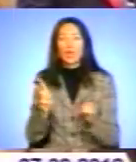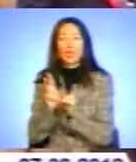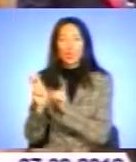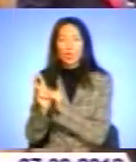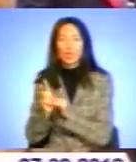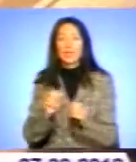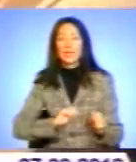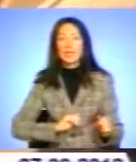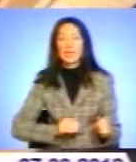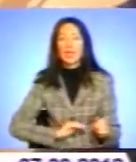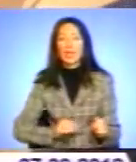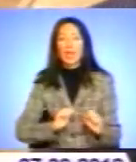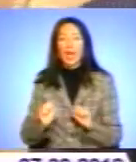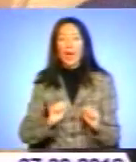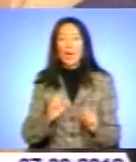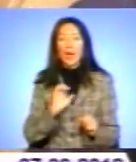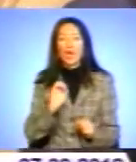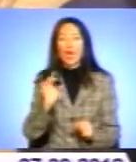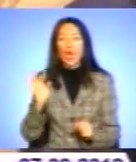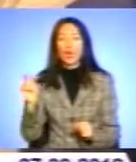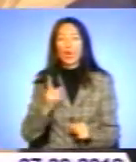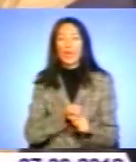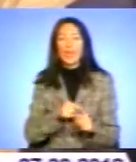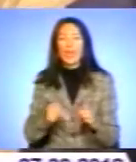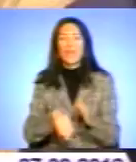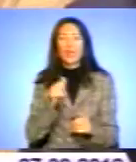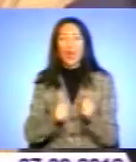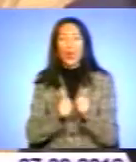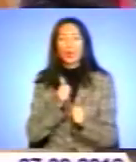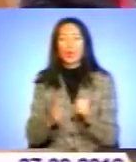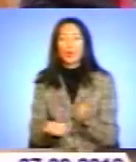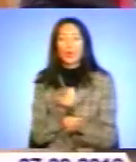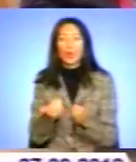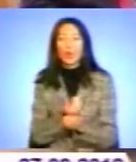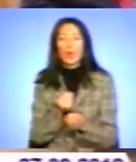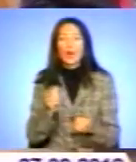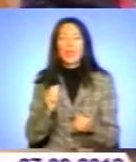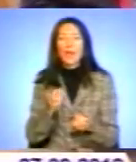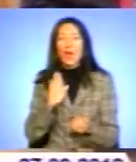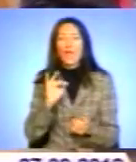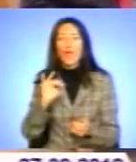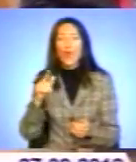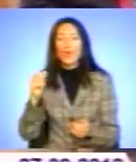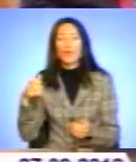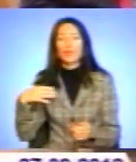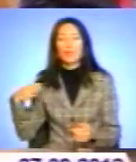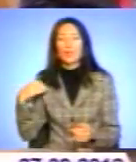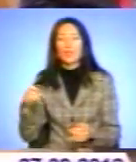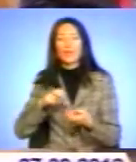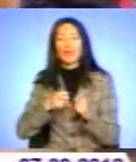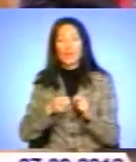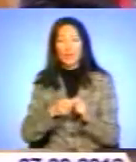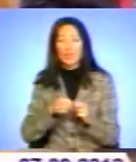керівництвом компанії «Шеврон» та «Ексон», які виграли конкурс на видобування вуглеводів на Львівщині та Івано-Франківщині. Тендер